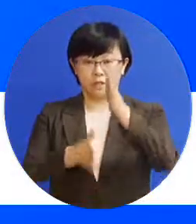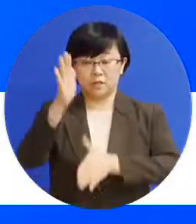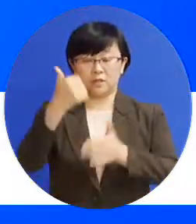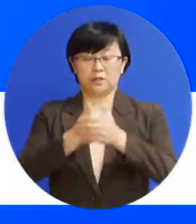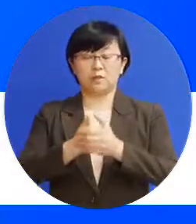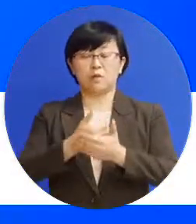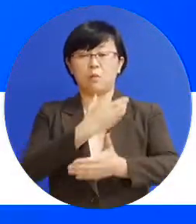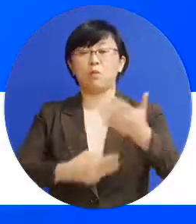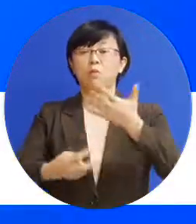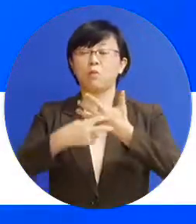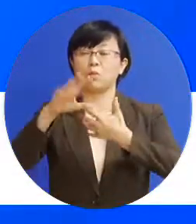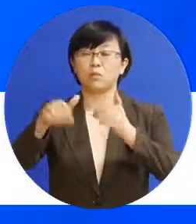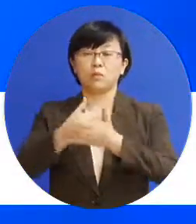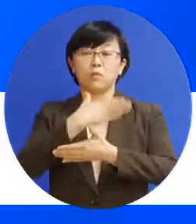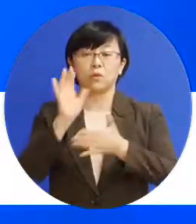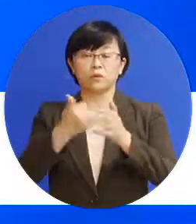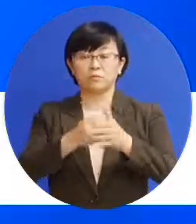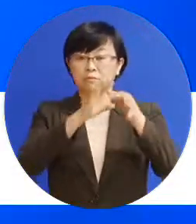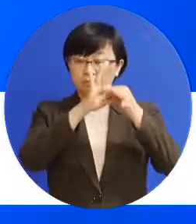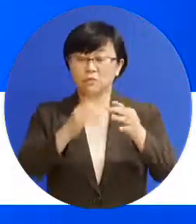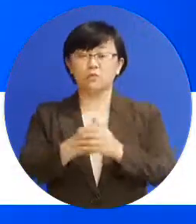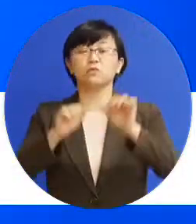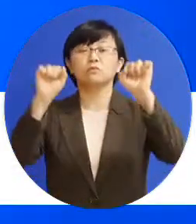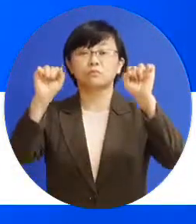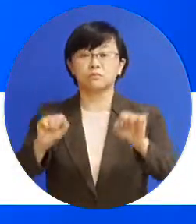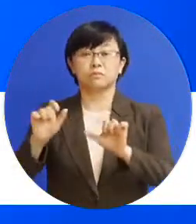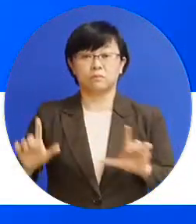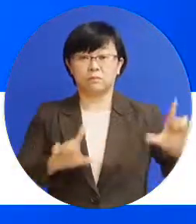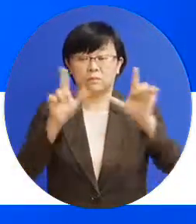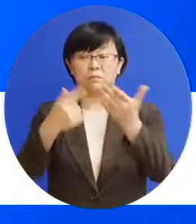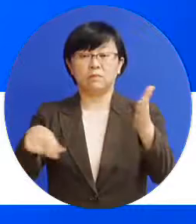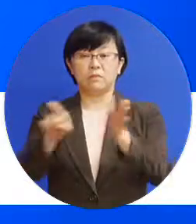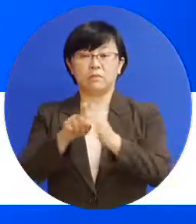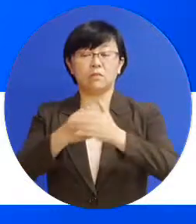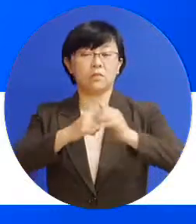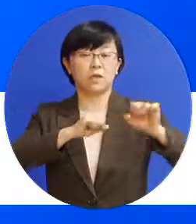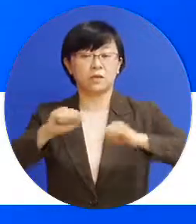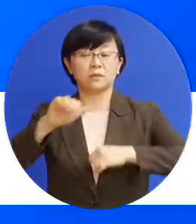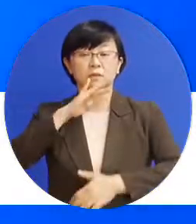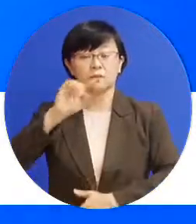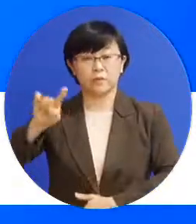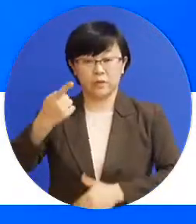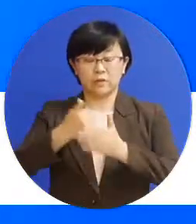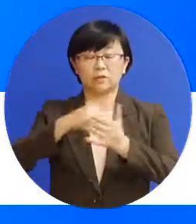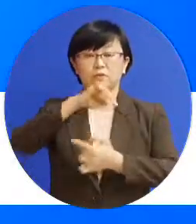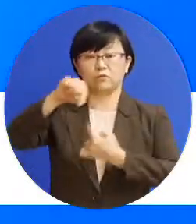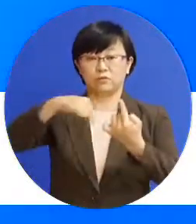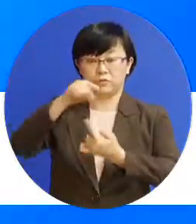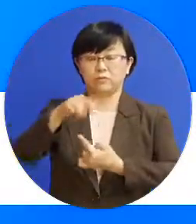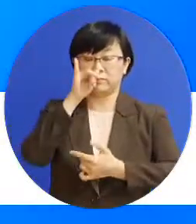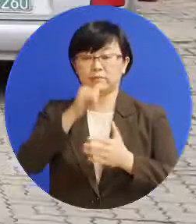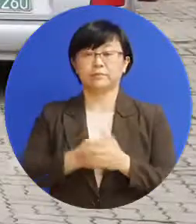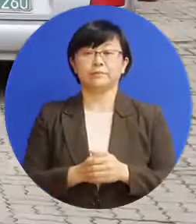공주시 추계보건진료소에서 노인들의 지속적인 운동 생활을 위한 활기찬 건강백세 운동교실을